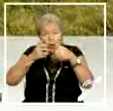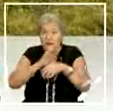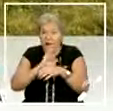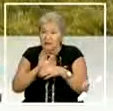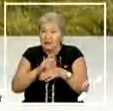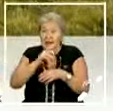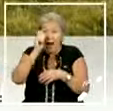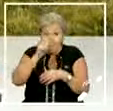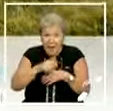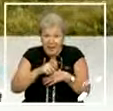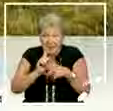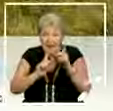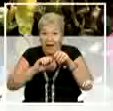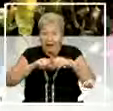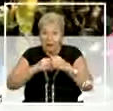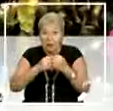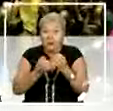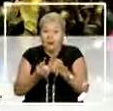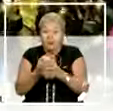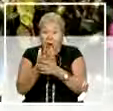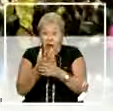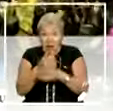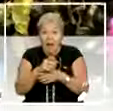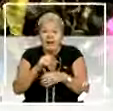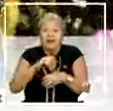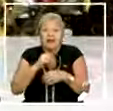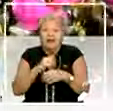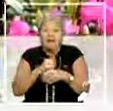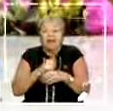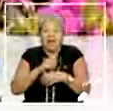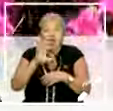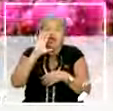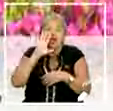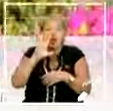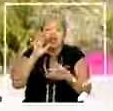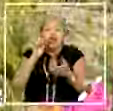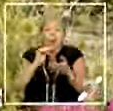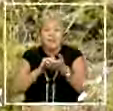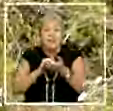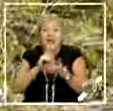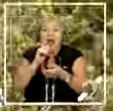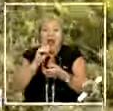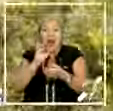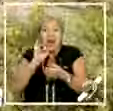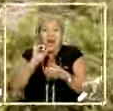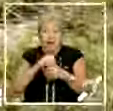Amenda pentru cei prinși că rup bujorul de munte este de, atenție, 5.000 de lei.